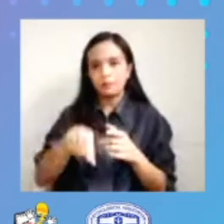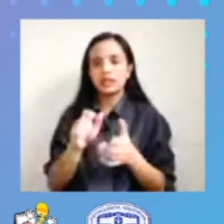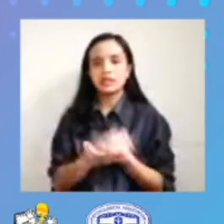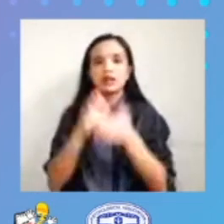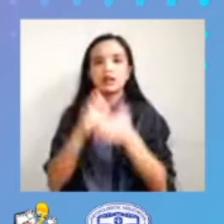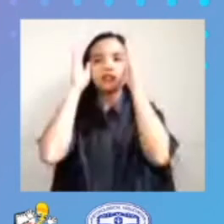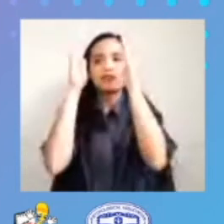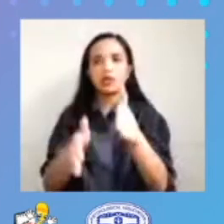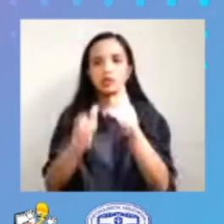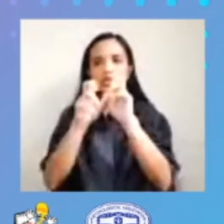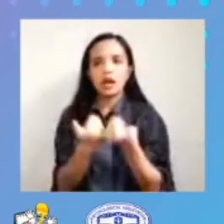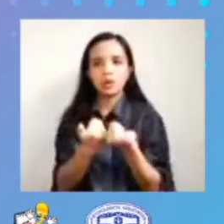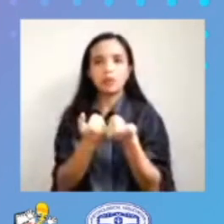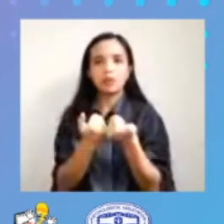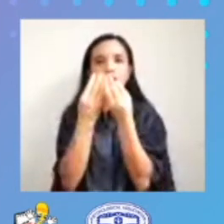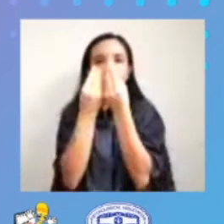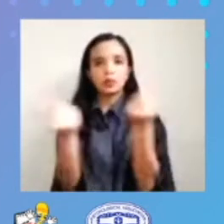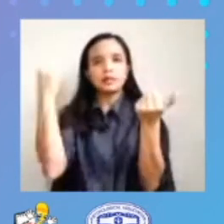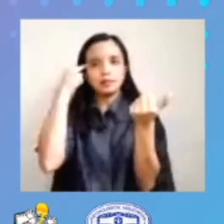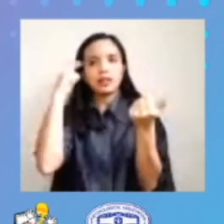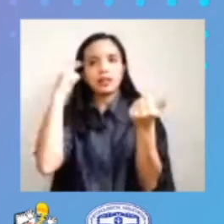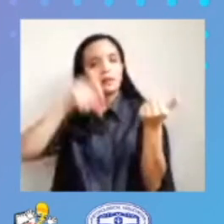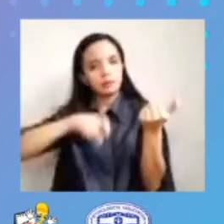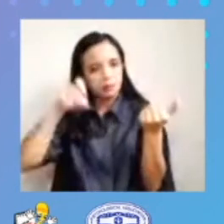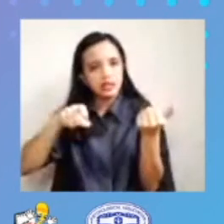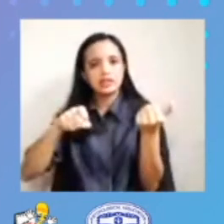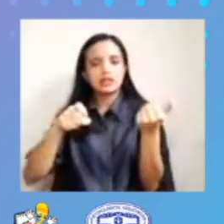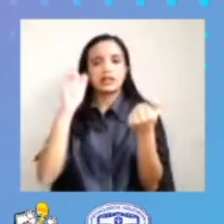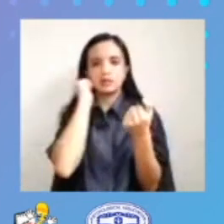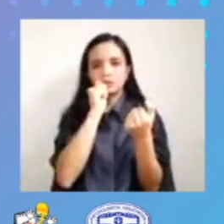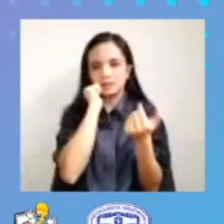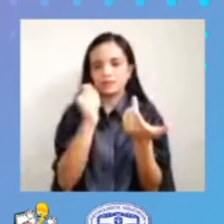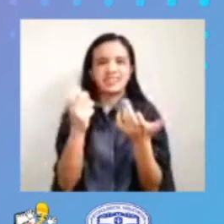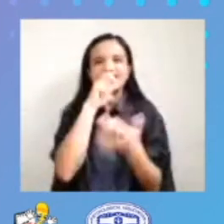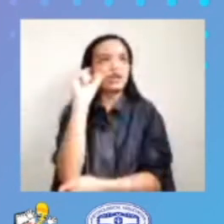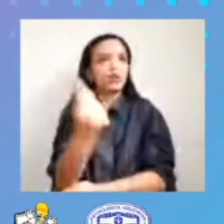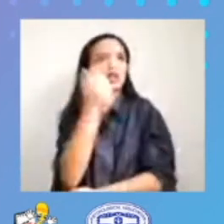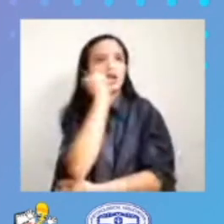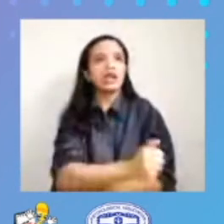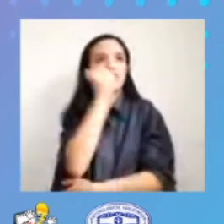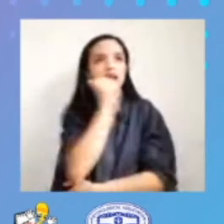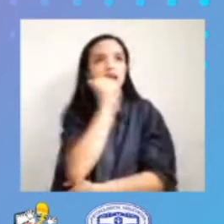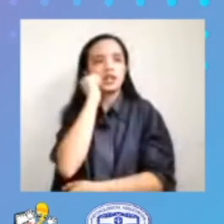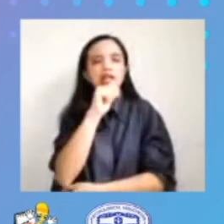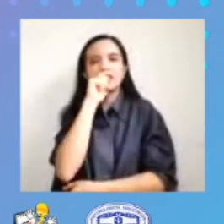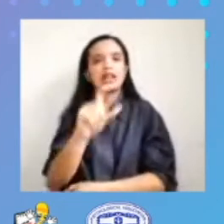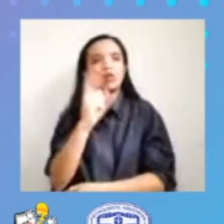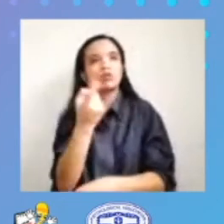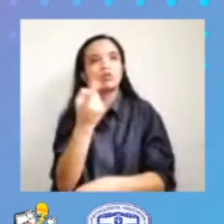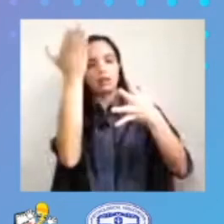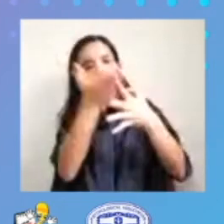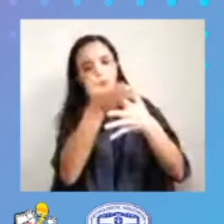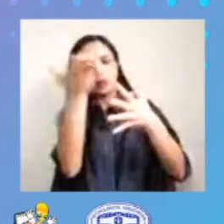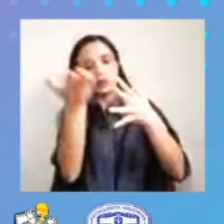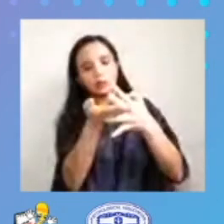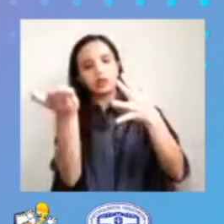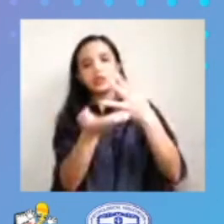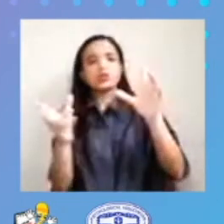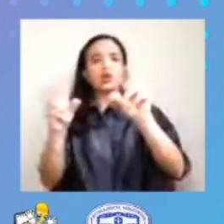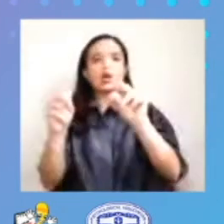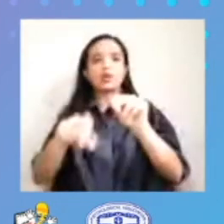nila Julia. No, it's managing that negative emotion that matters, right? Yes. Yeah. So, thank you,